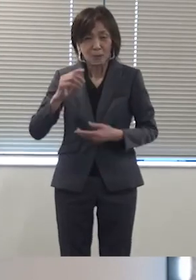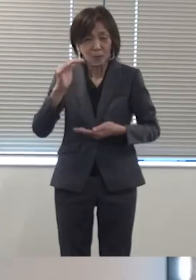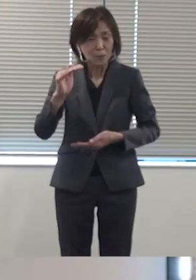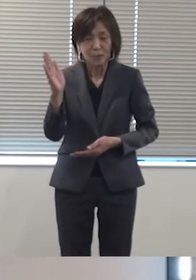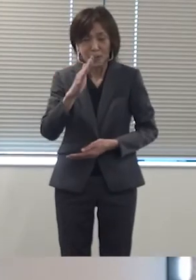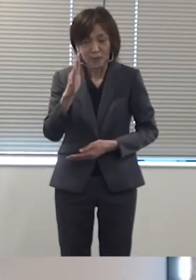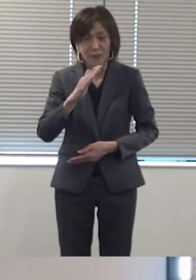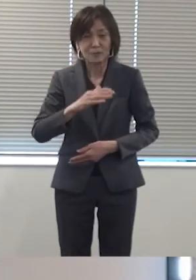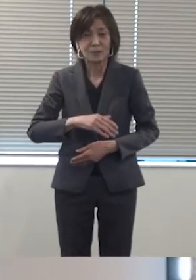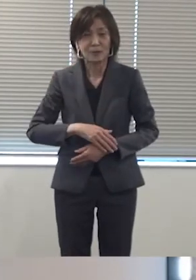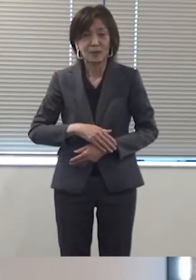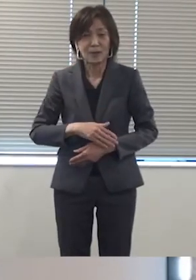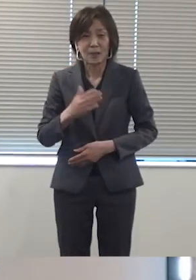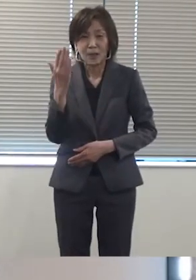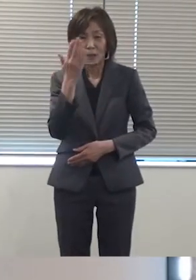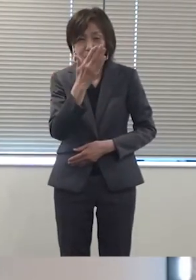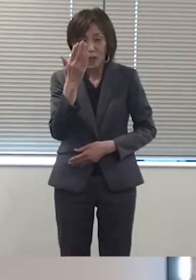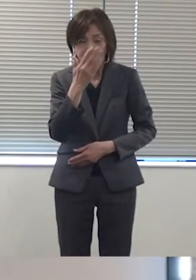る。